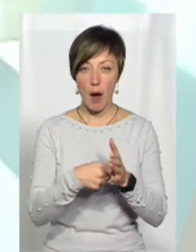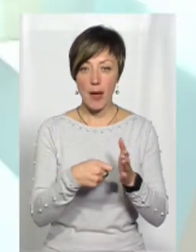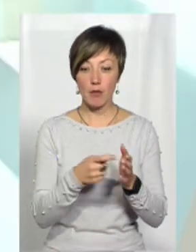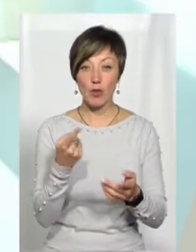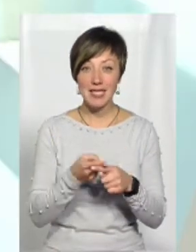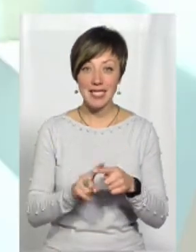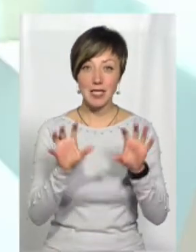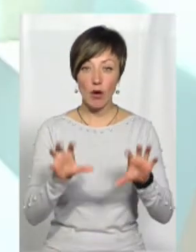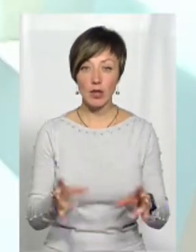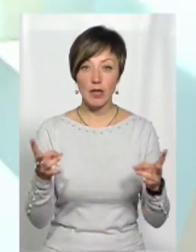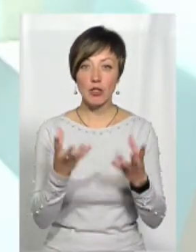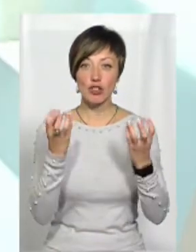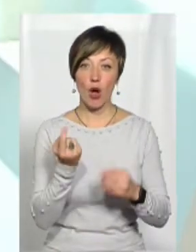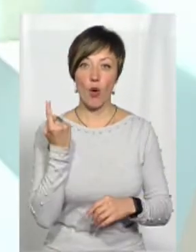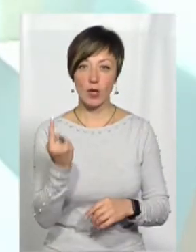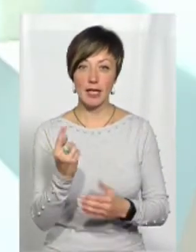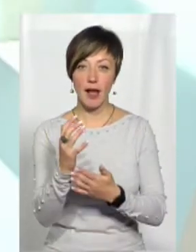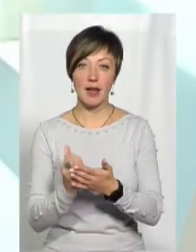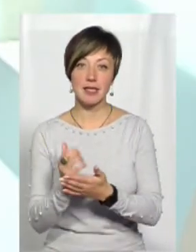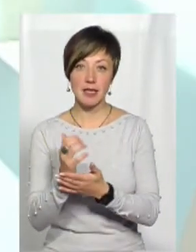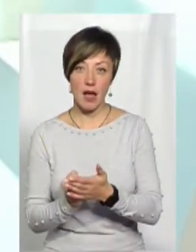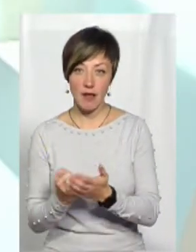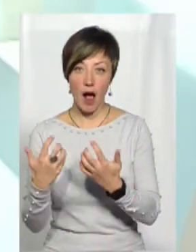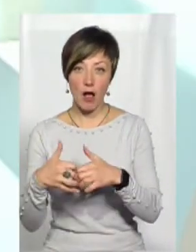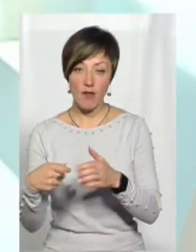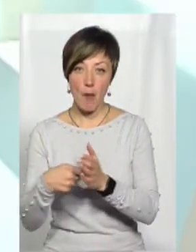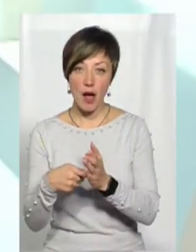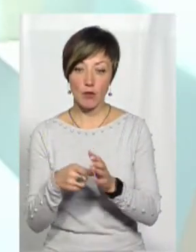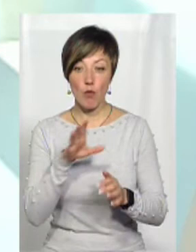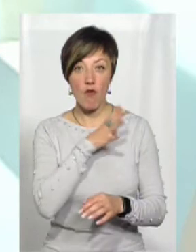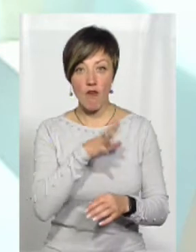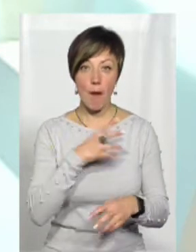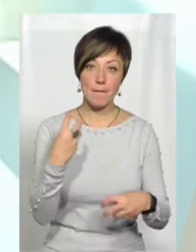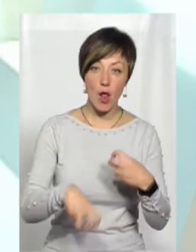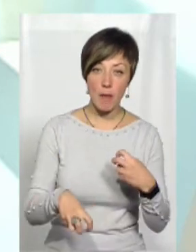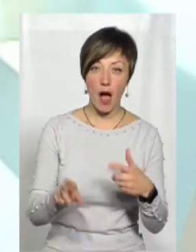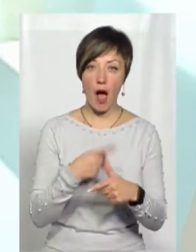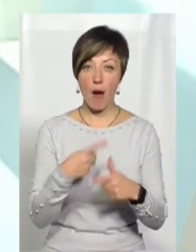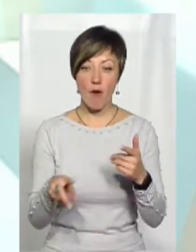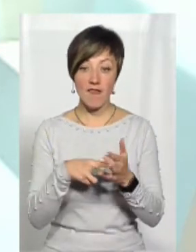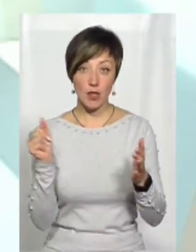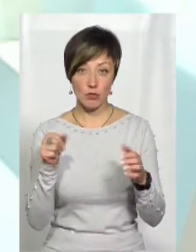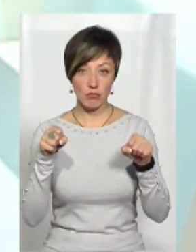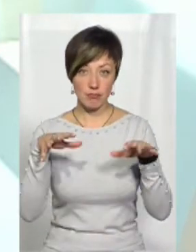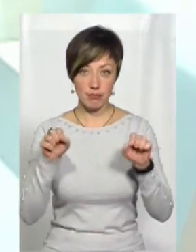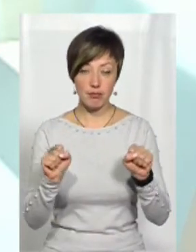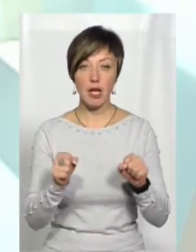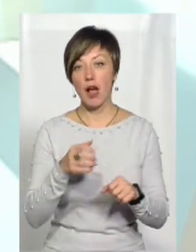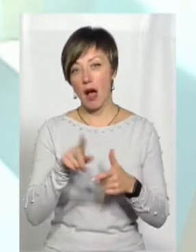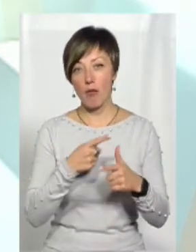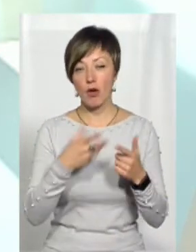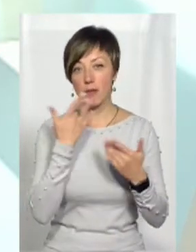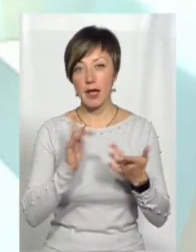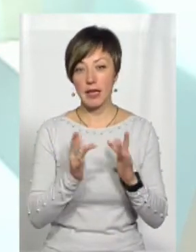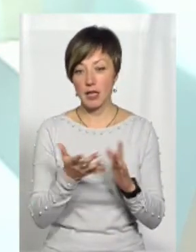по цих законах, що є, мати ще один резервний касовий апарат, оскільки буває, або поламається, або відключиться світло, або немає